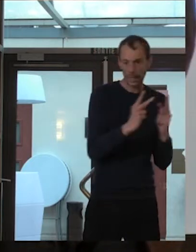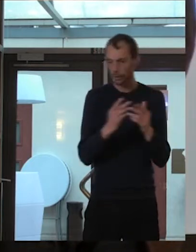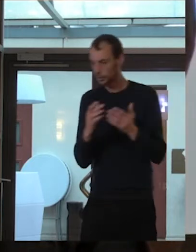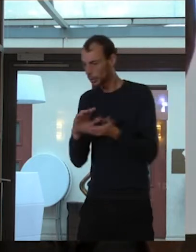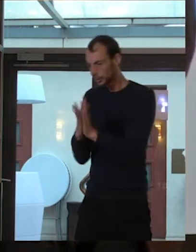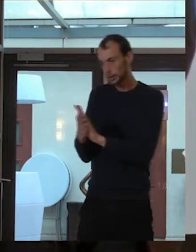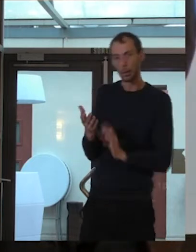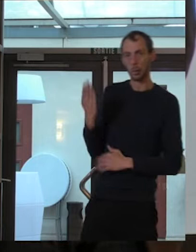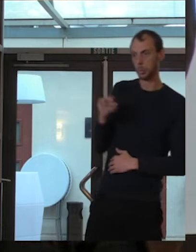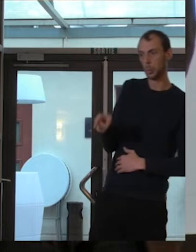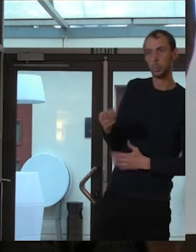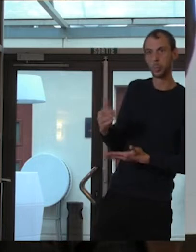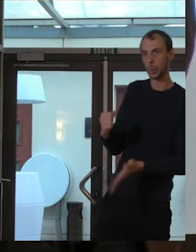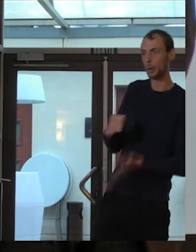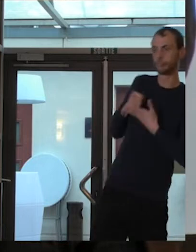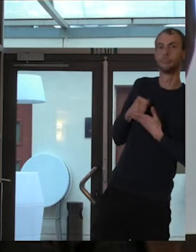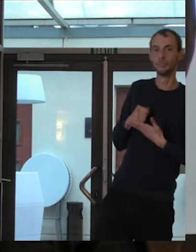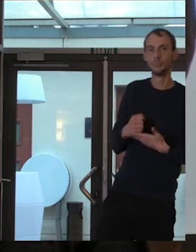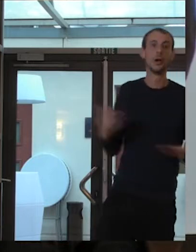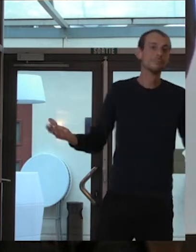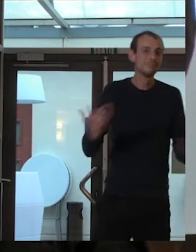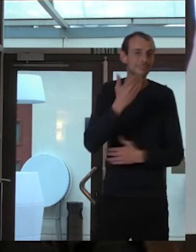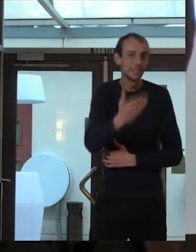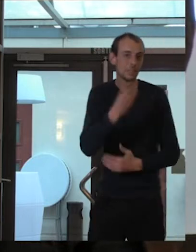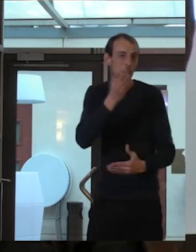expertise du monde sportif. Voilà, très bonne soirée à